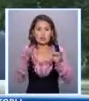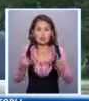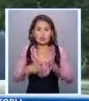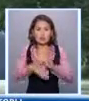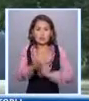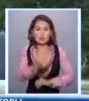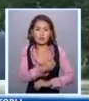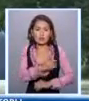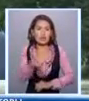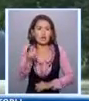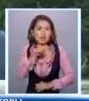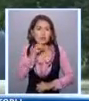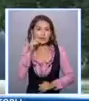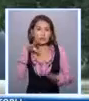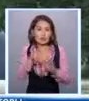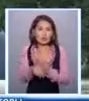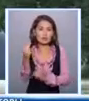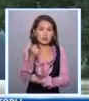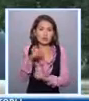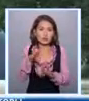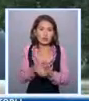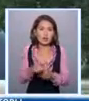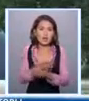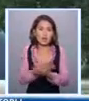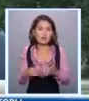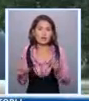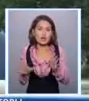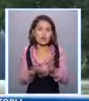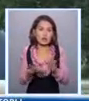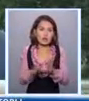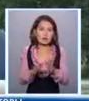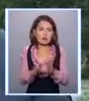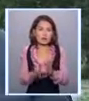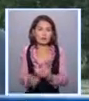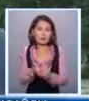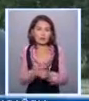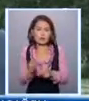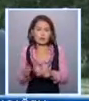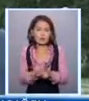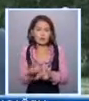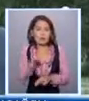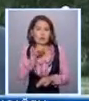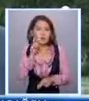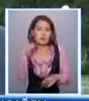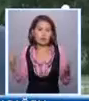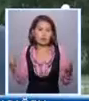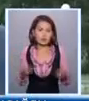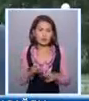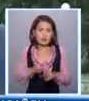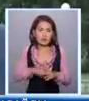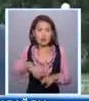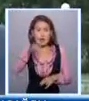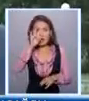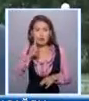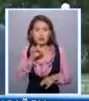айтқандай, нанотехнология, басқа да жаңағы электрлік қуаттарын жаңарту технологияны қолдану үшін мамандар керек. Ол мамандар біздің